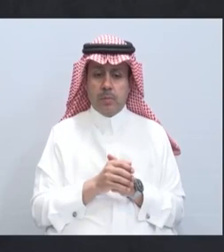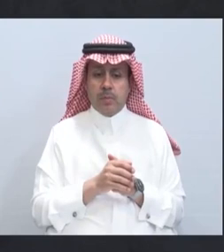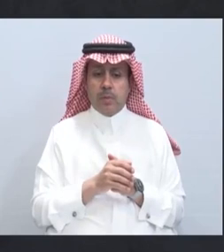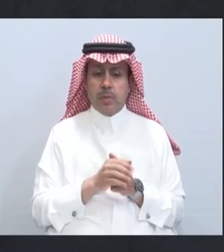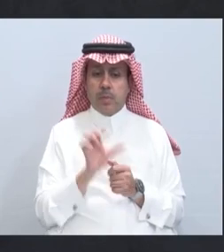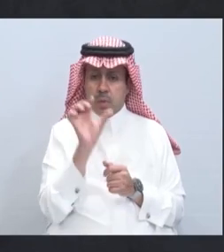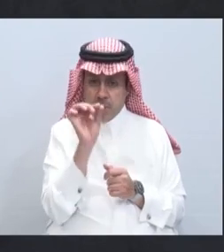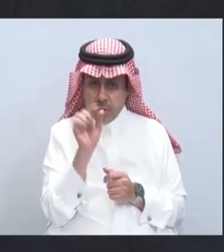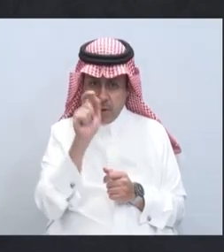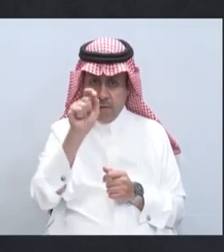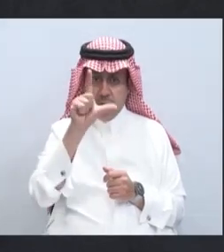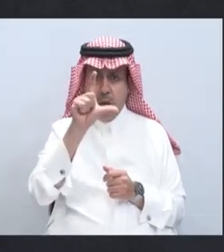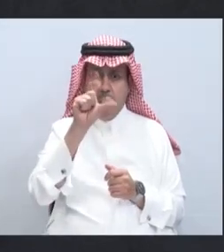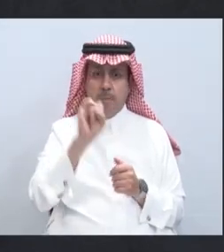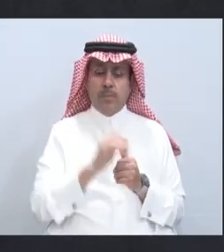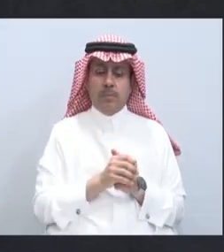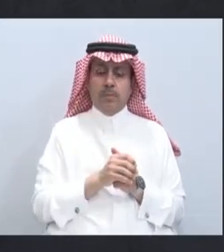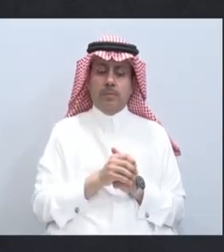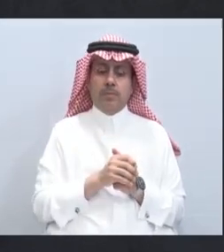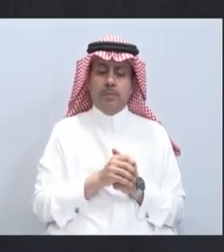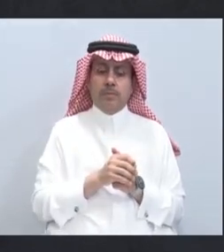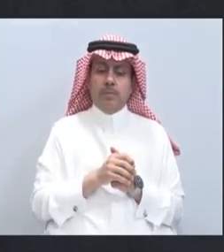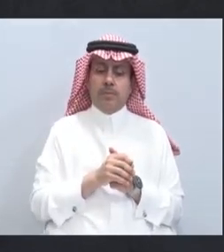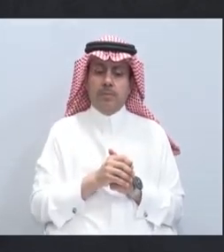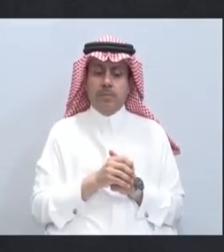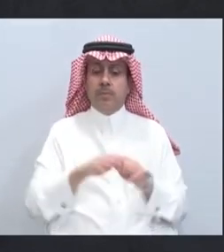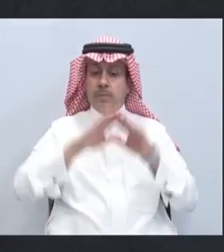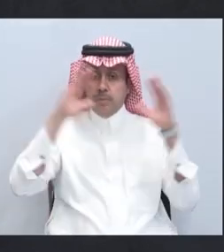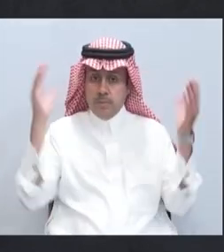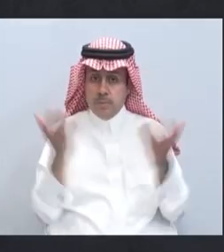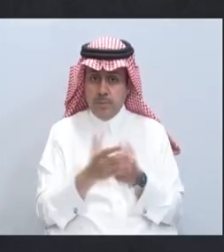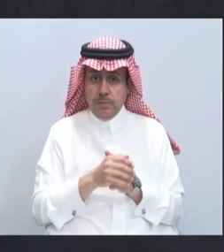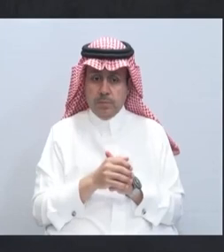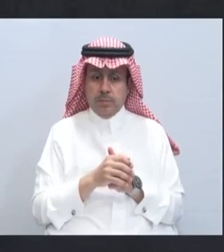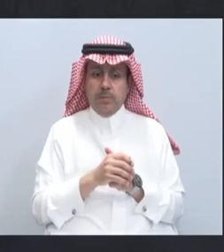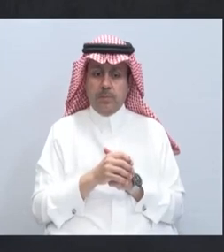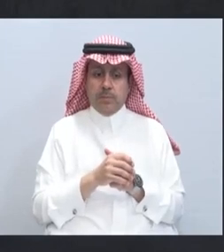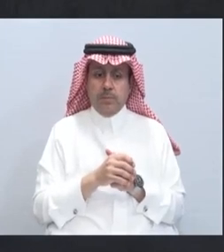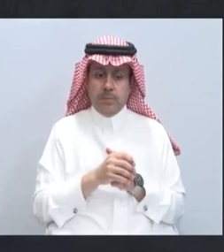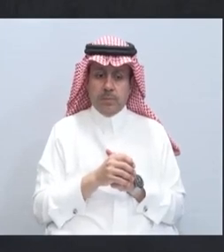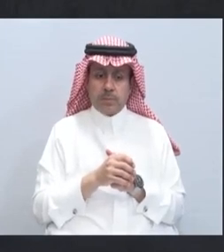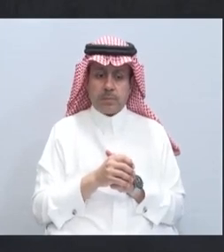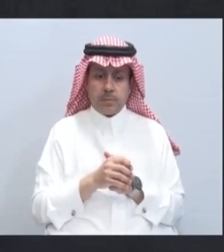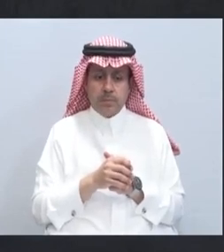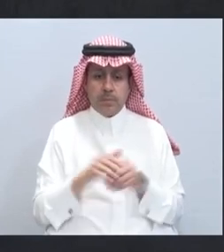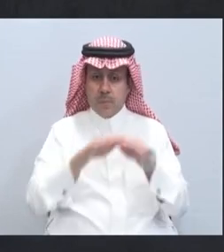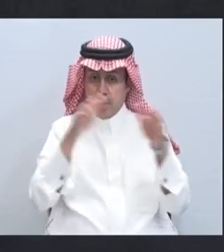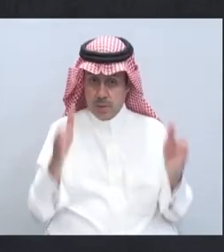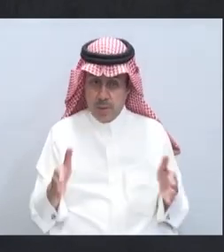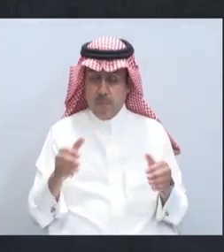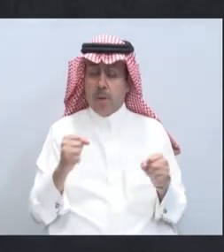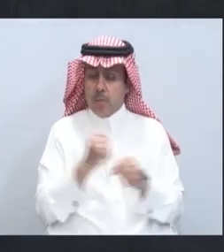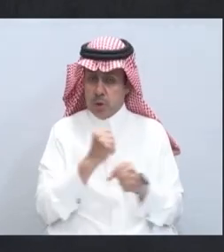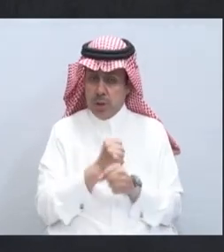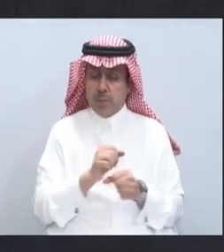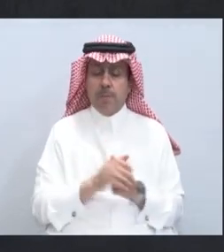التي تحدثنا عنها سابقا في وحده المعلومات هذه جميعها تعد من يعني الاجهزه المستخدمه